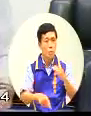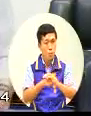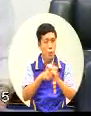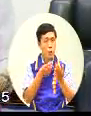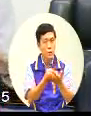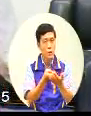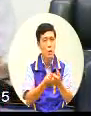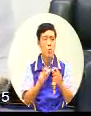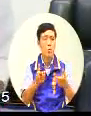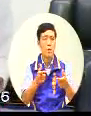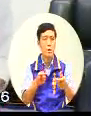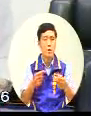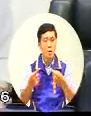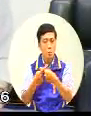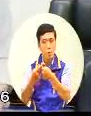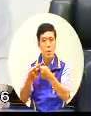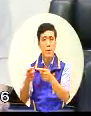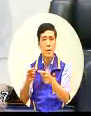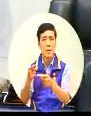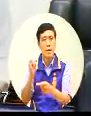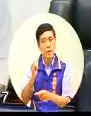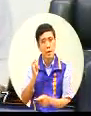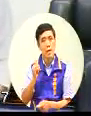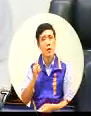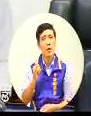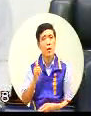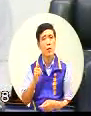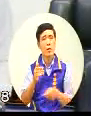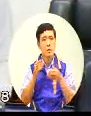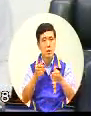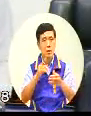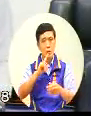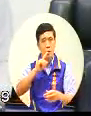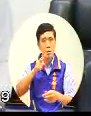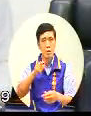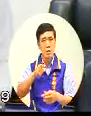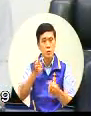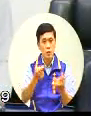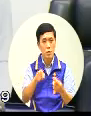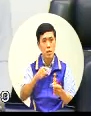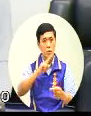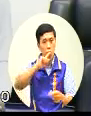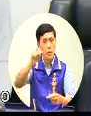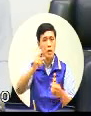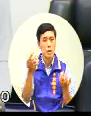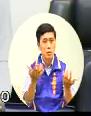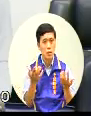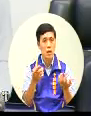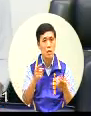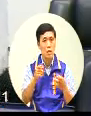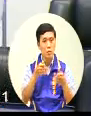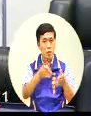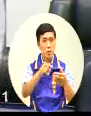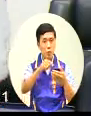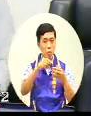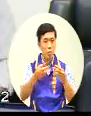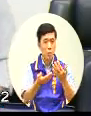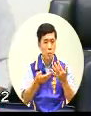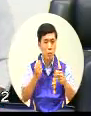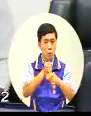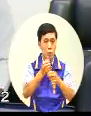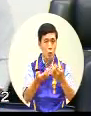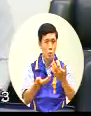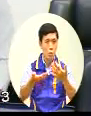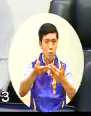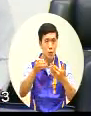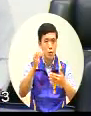小纠纷啊，有人给他起诉啊，你们就断送了他的一个资格，我觉得这个不应该吧，哈，这个你也曾经答应我